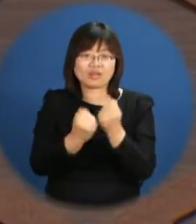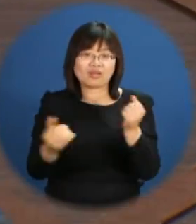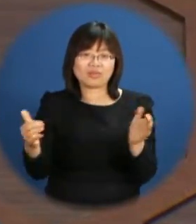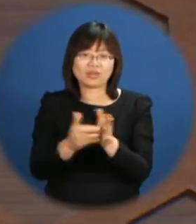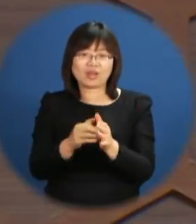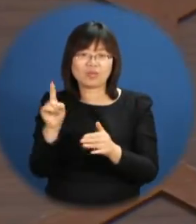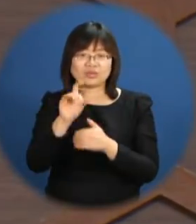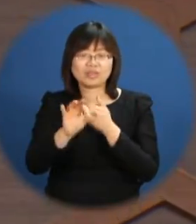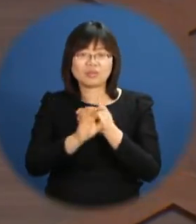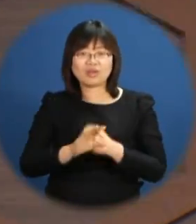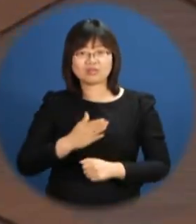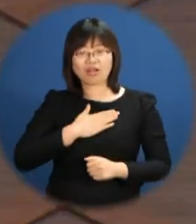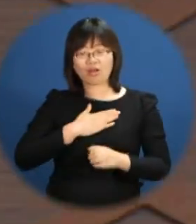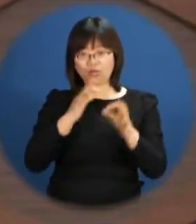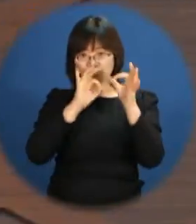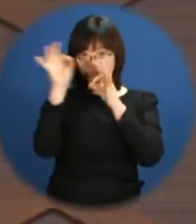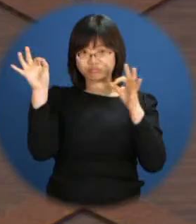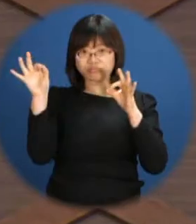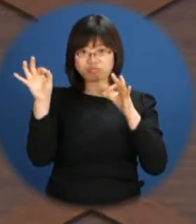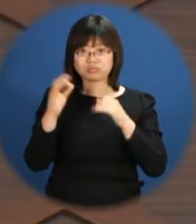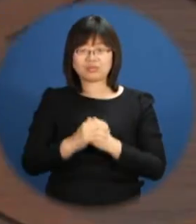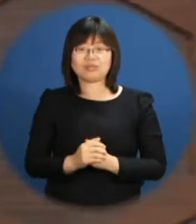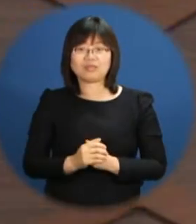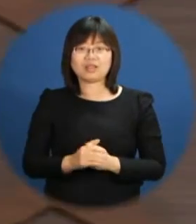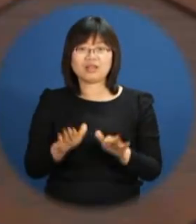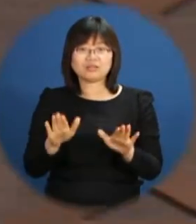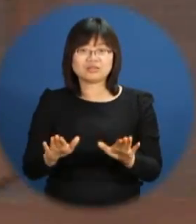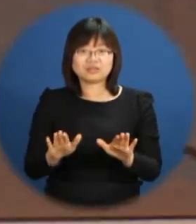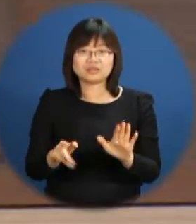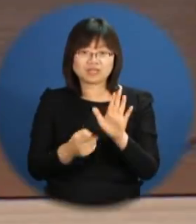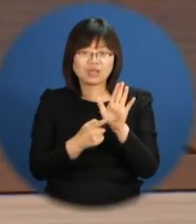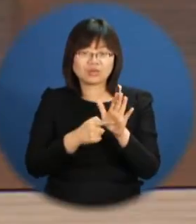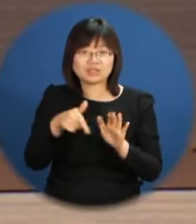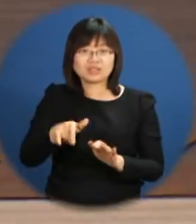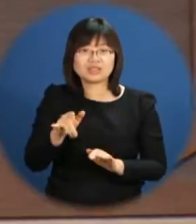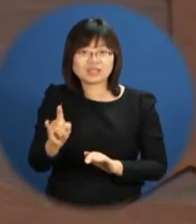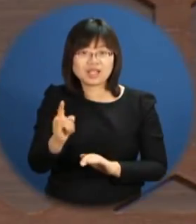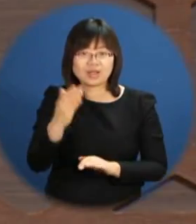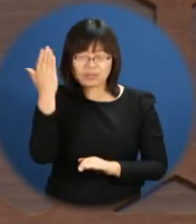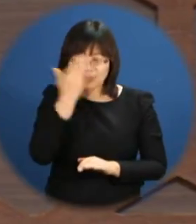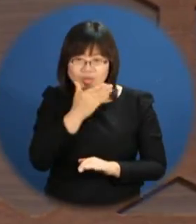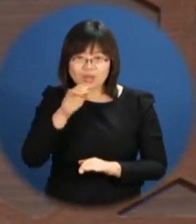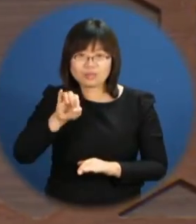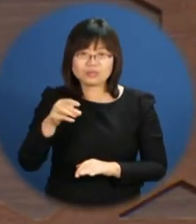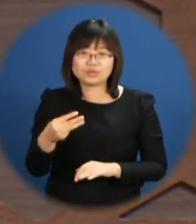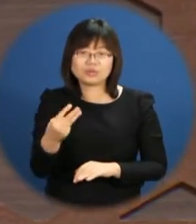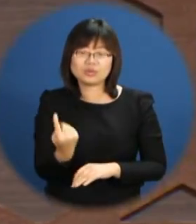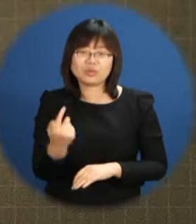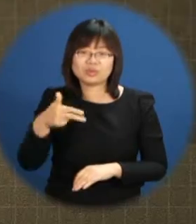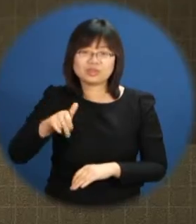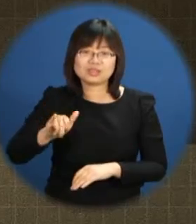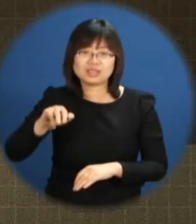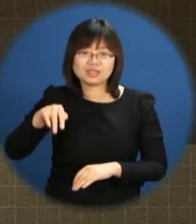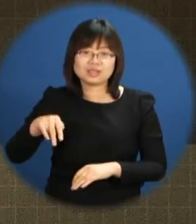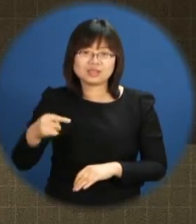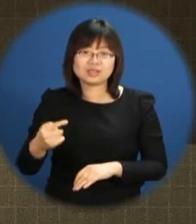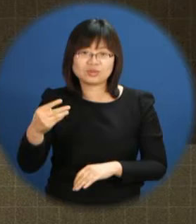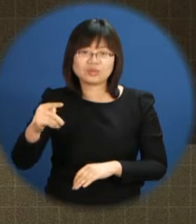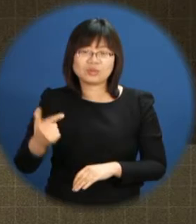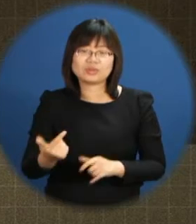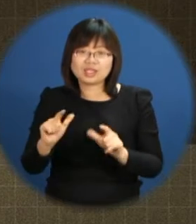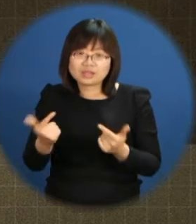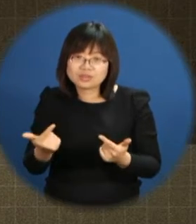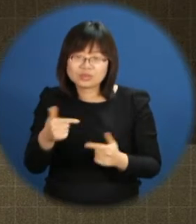뭐냐면 아내가 실수 했어요 이 지금 여기 나오는 기체가 순수 프로지 스톤이 아니고 프로지 스톤이